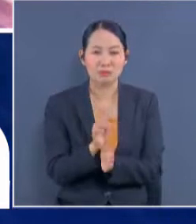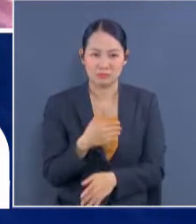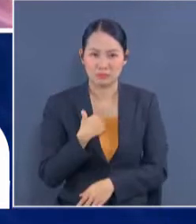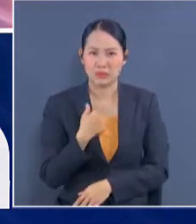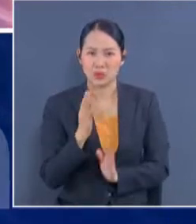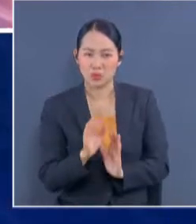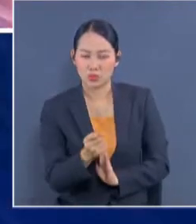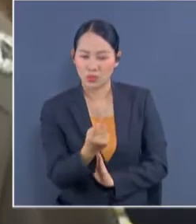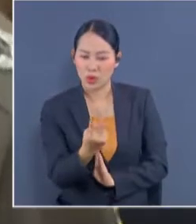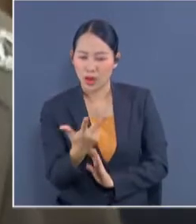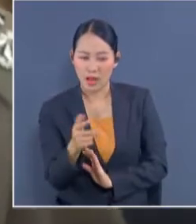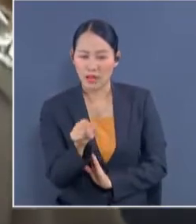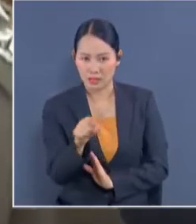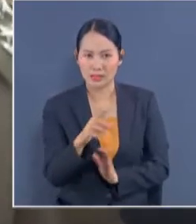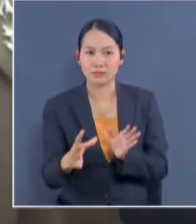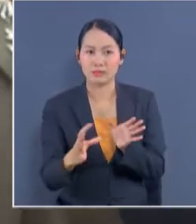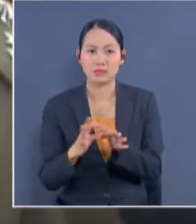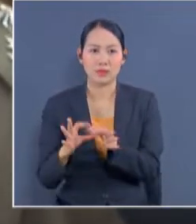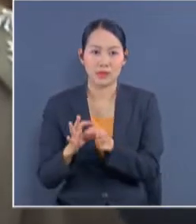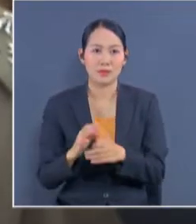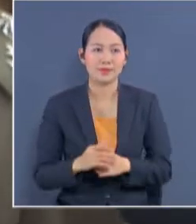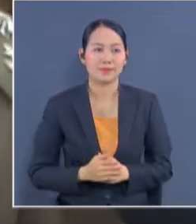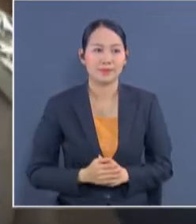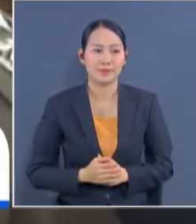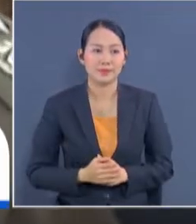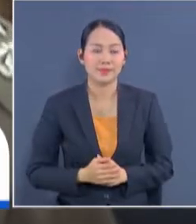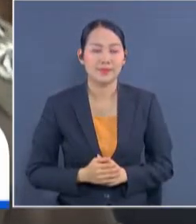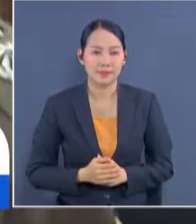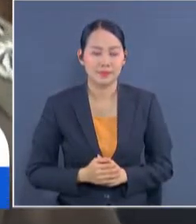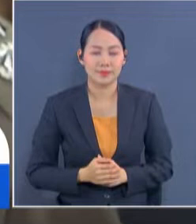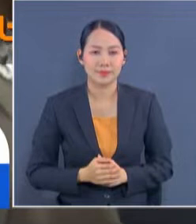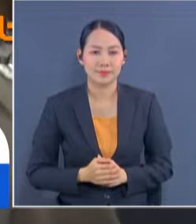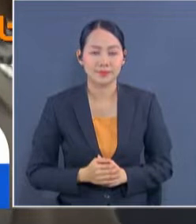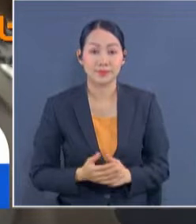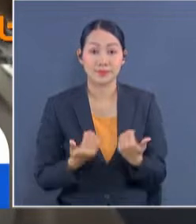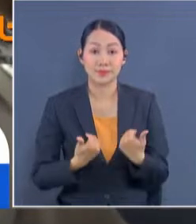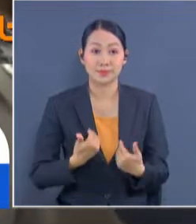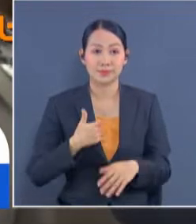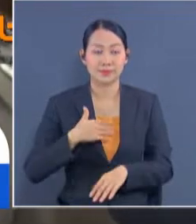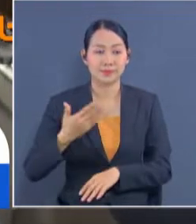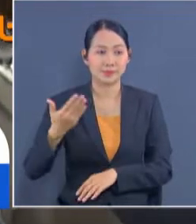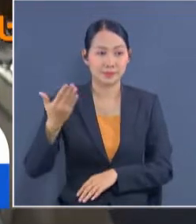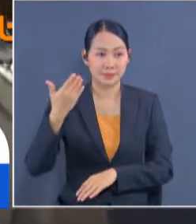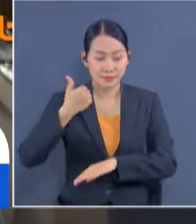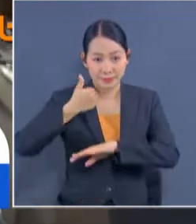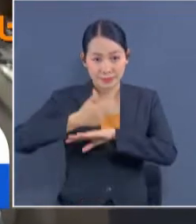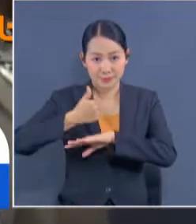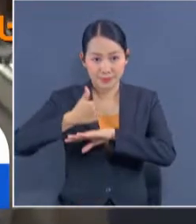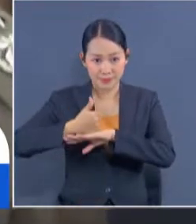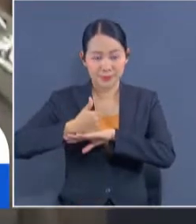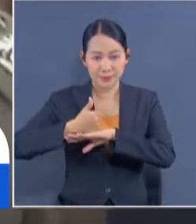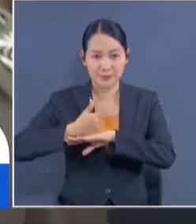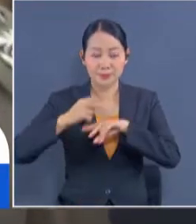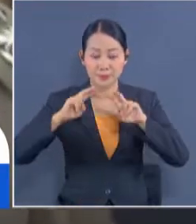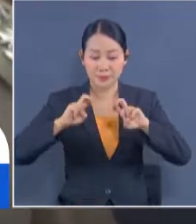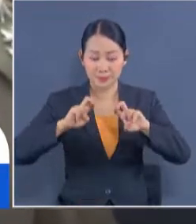ด้วยครับ เรื่องนี้ได้มีคำสั่งให้ผู้จัดการนครบาลเนี่ยเป็นหัวหน้าพนักงานสอบสวนโดยมีท่านรองสุรเชษฐ์เนี่ย